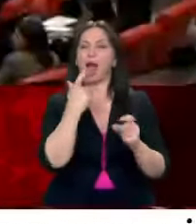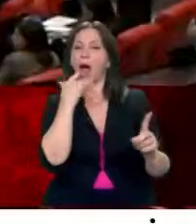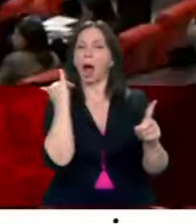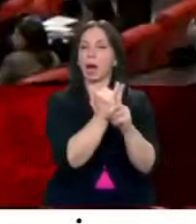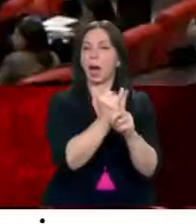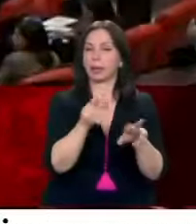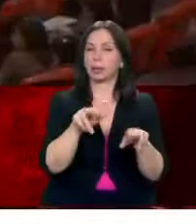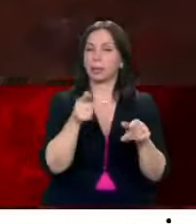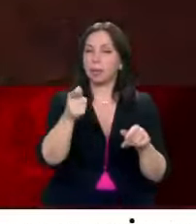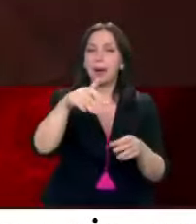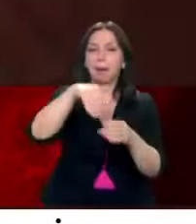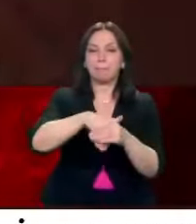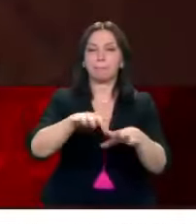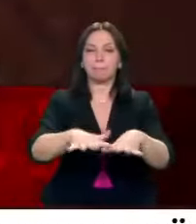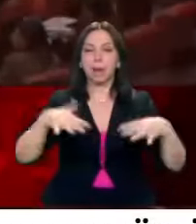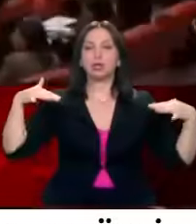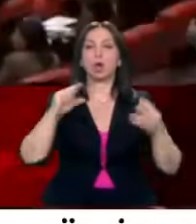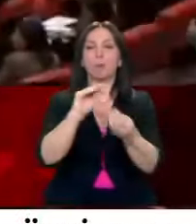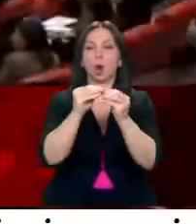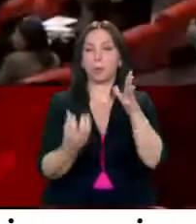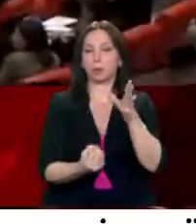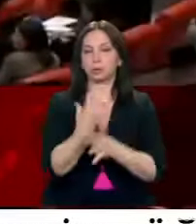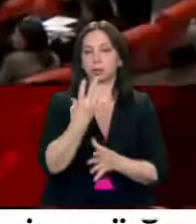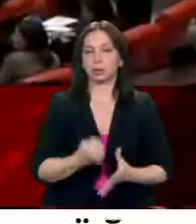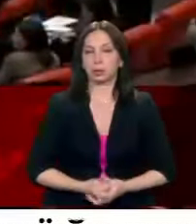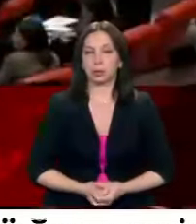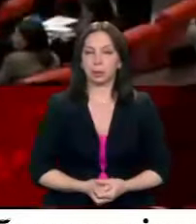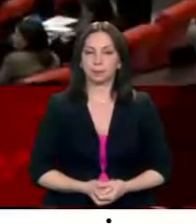atışmalarla mecliste gerilim tırmandı.